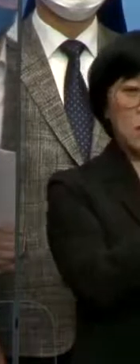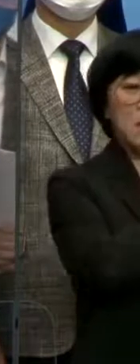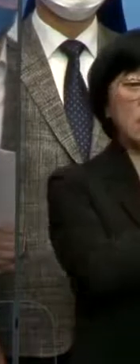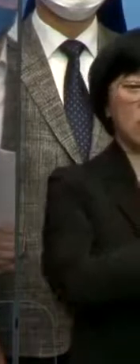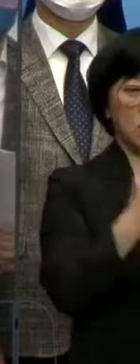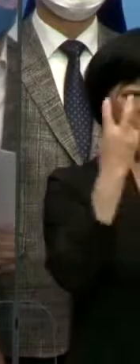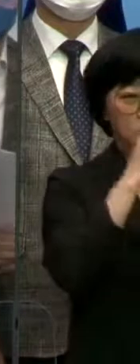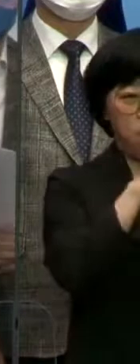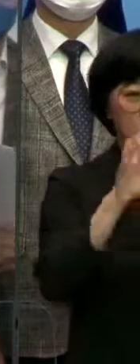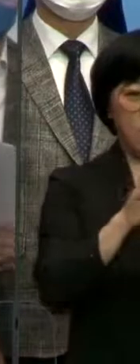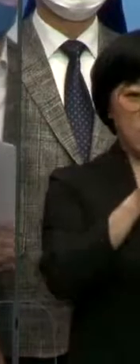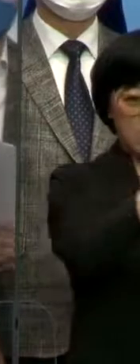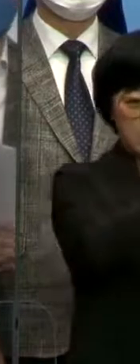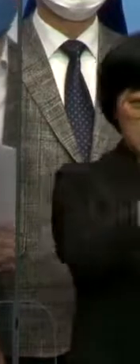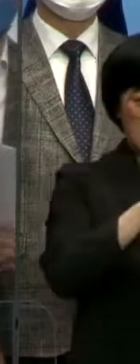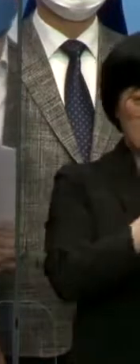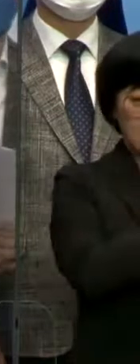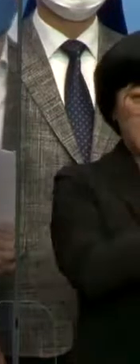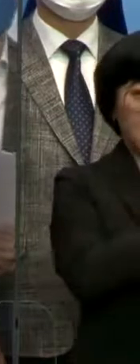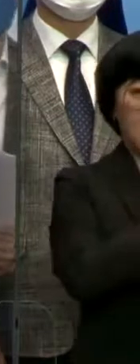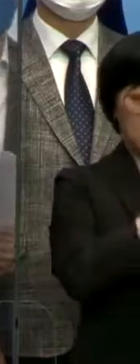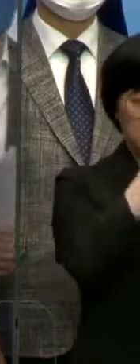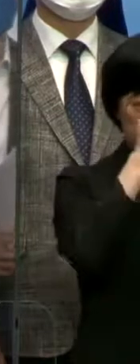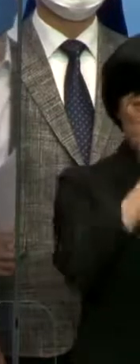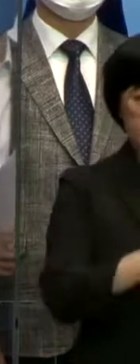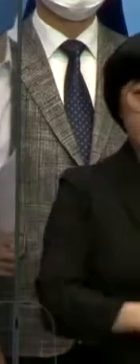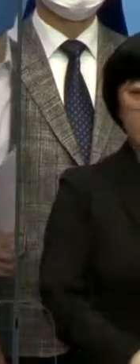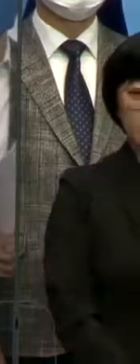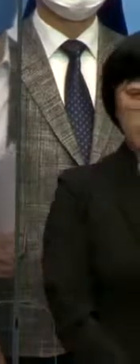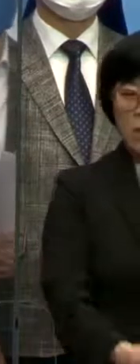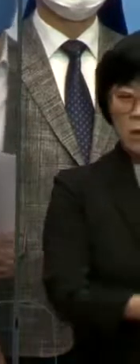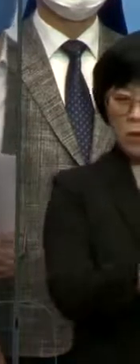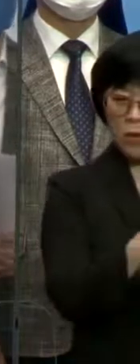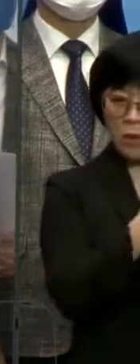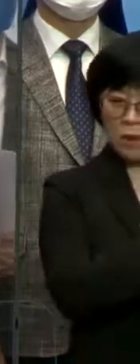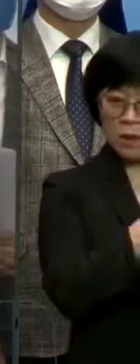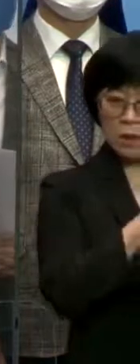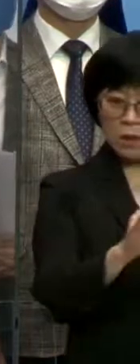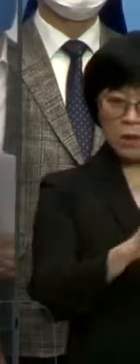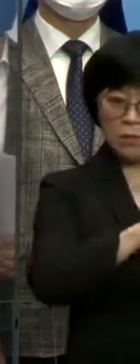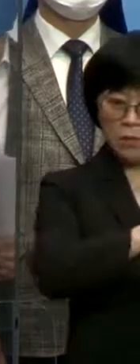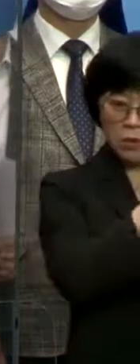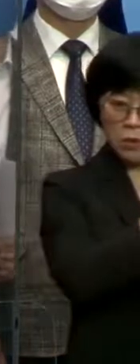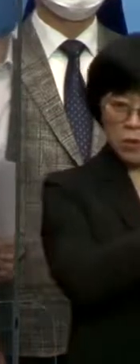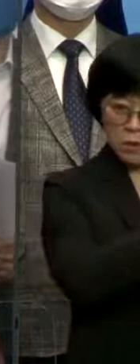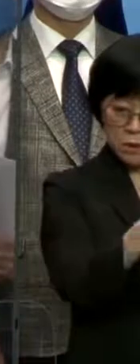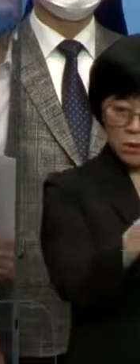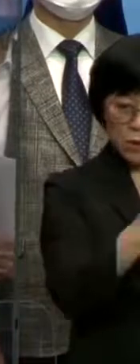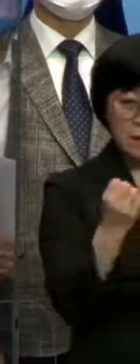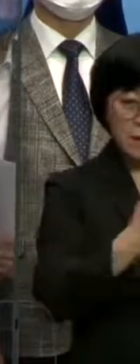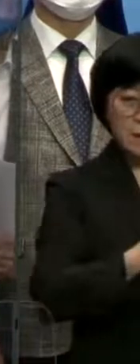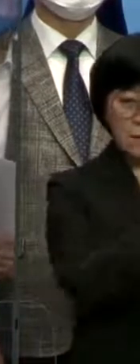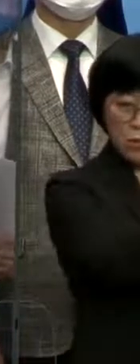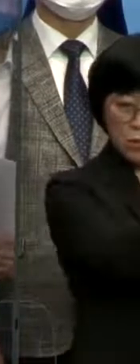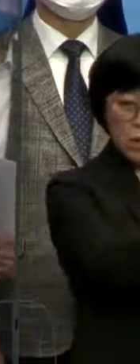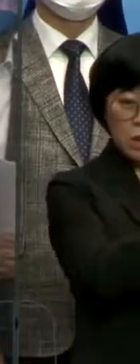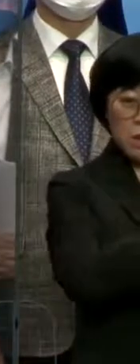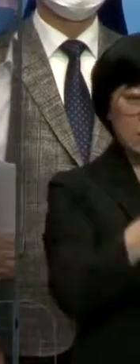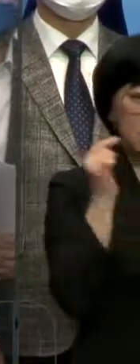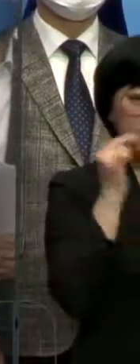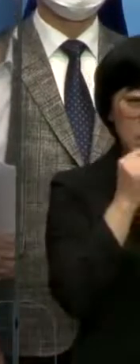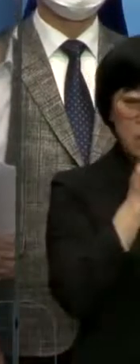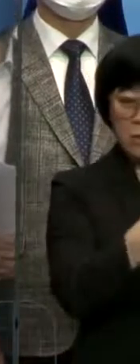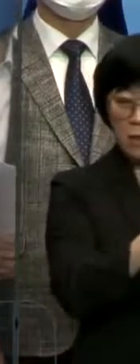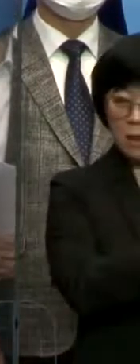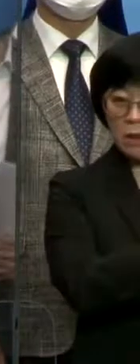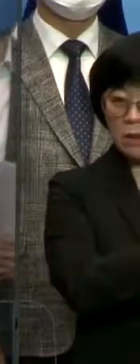인권의 보호 모든 측면에서 합당하다고 생각합니다. 그 다음에 의료인들의 면허 취소와 재교 보호 관련한 이 의료인들 면허 강화 측면을